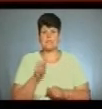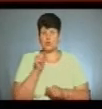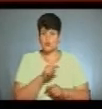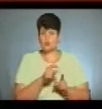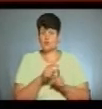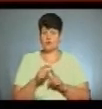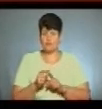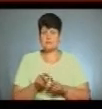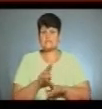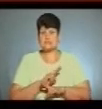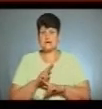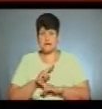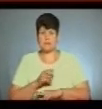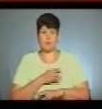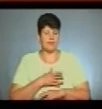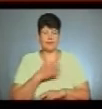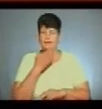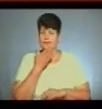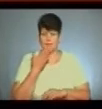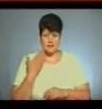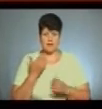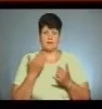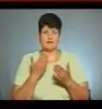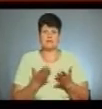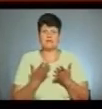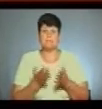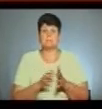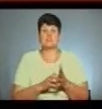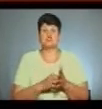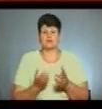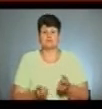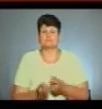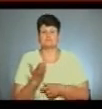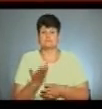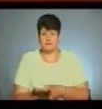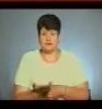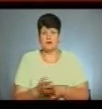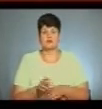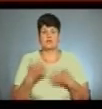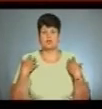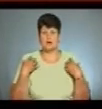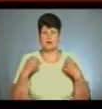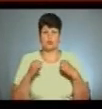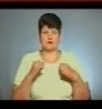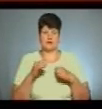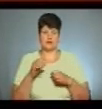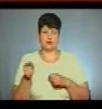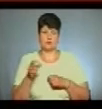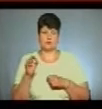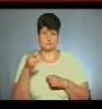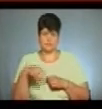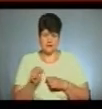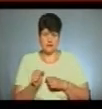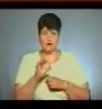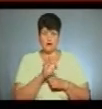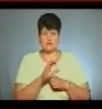словами, загиблих і поранених немає, наразі встановлюють причини займання. За словами начальника управління екології Тернопільської облдержадміністрації